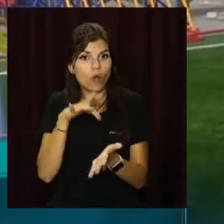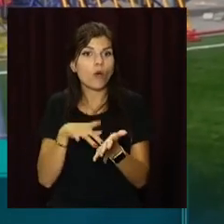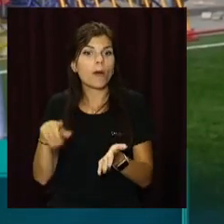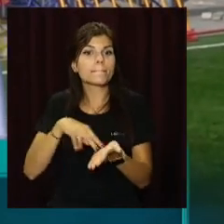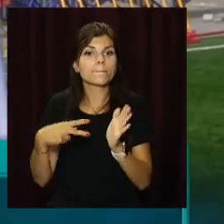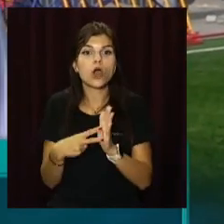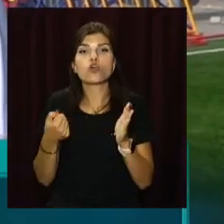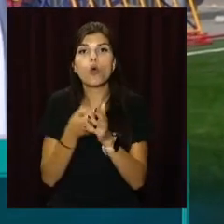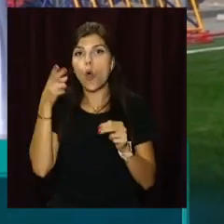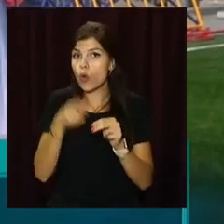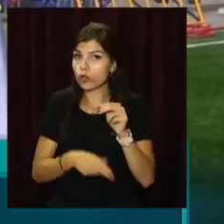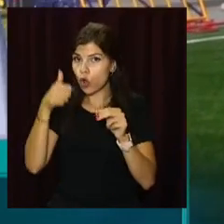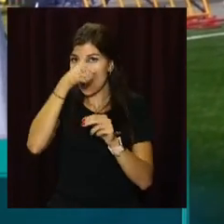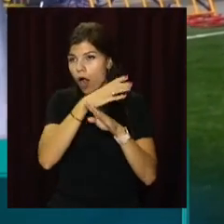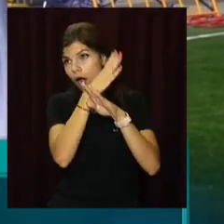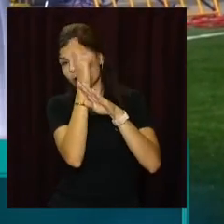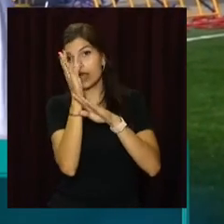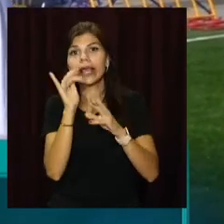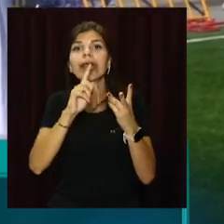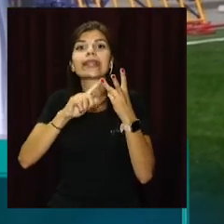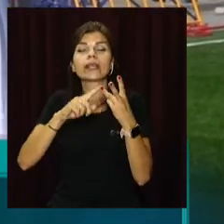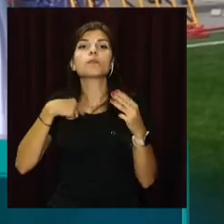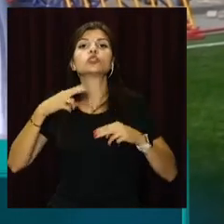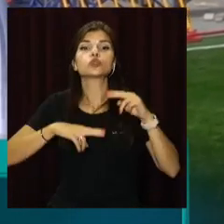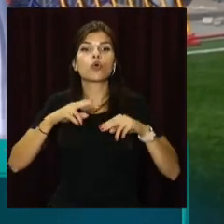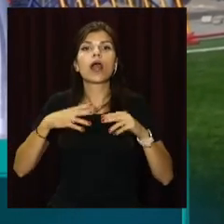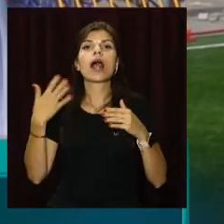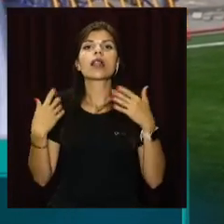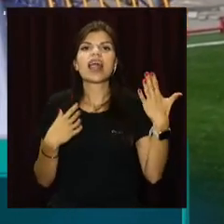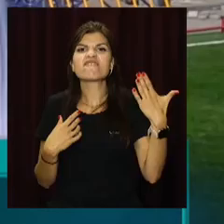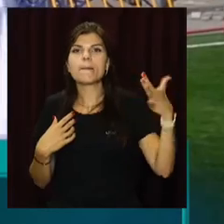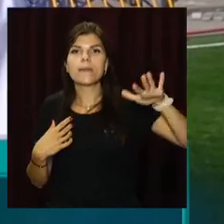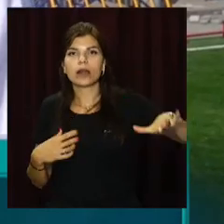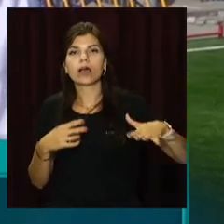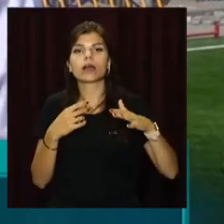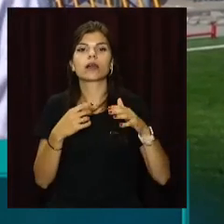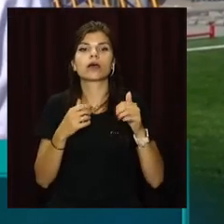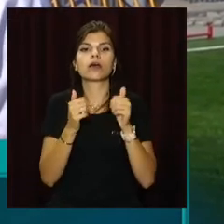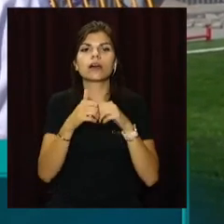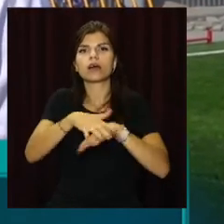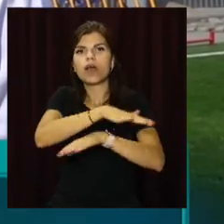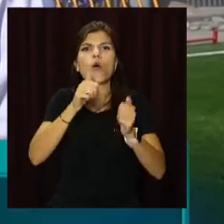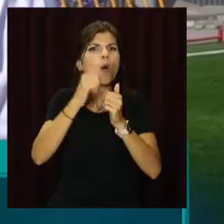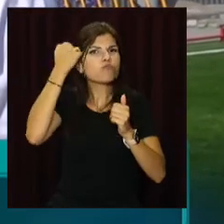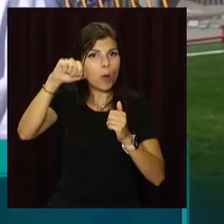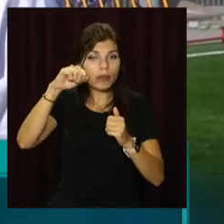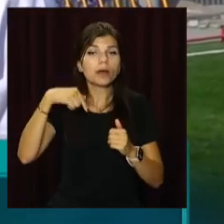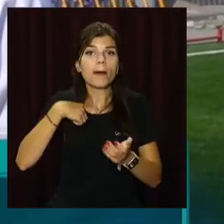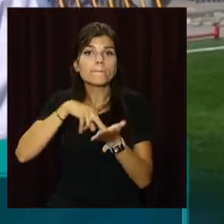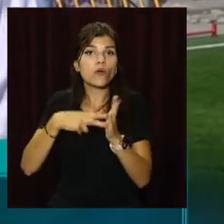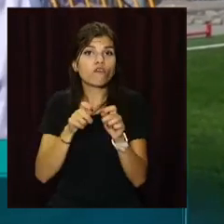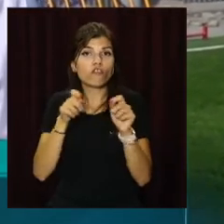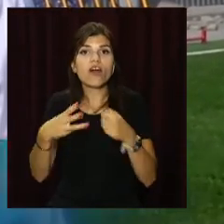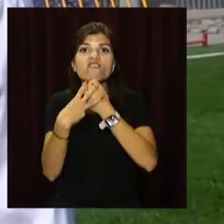плануємо відкрити до кінця року. І також третій комплекс ми будуємо на лівому берегу, на 10-му мікрорайоні по проспекту Побєди. І плануємо його